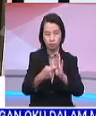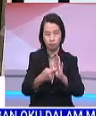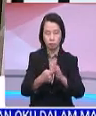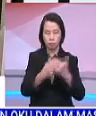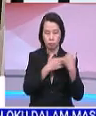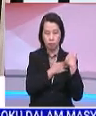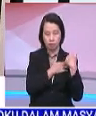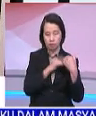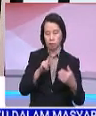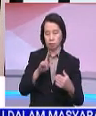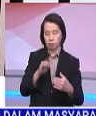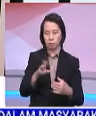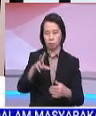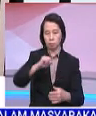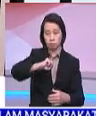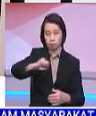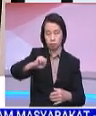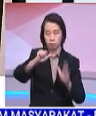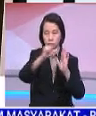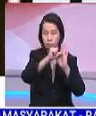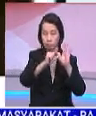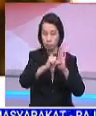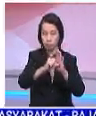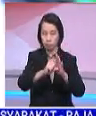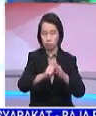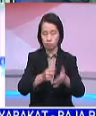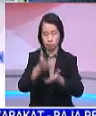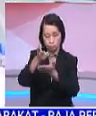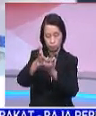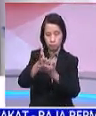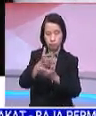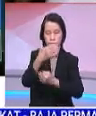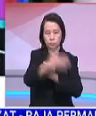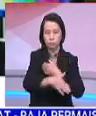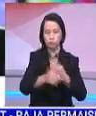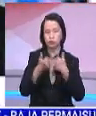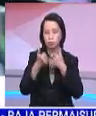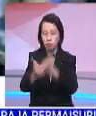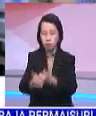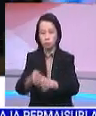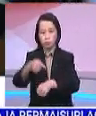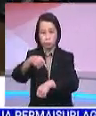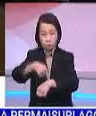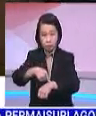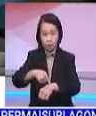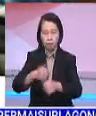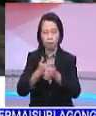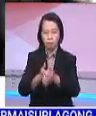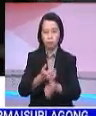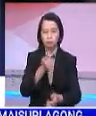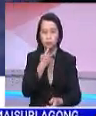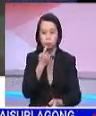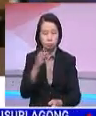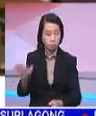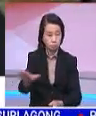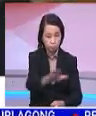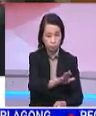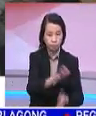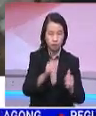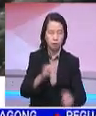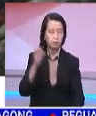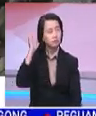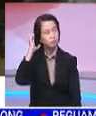RTM sebagai pejuang agenda penyiaran negara seiring peredaran zaman memenuhi cita rasa penonton dan